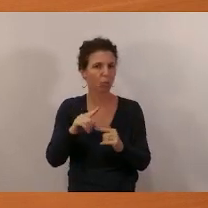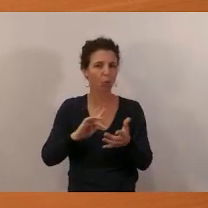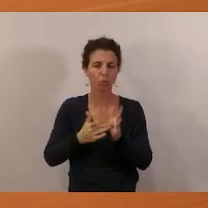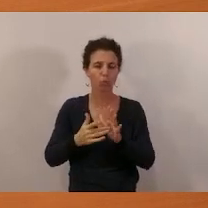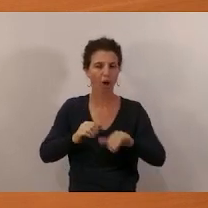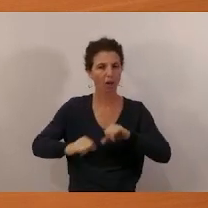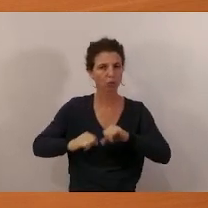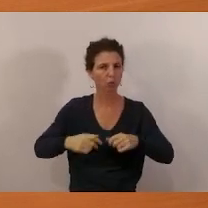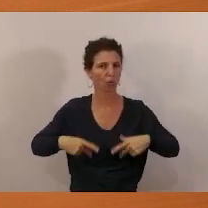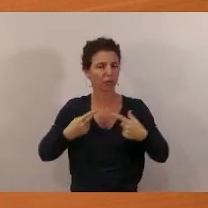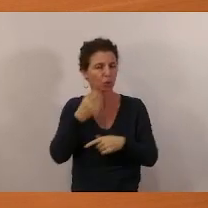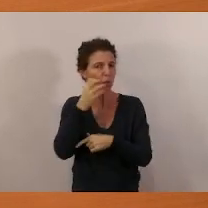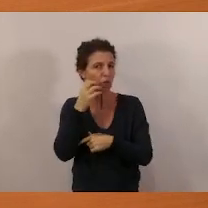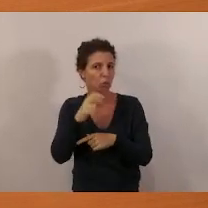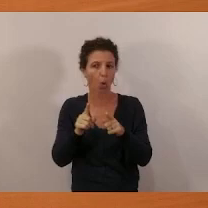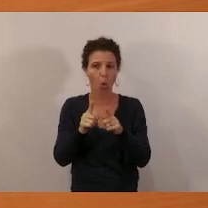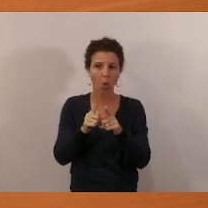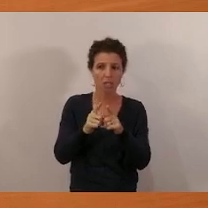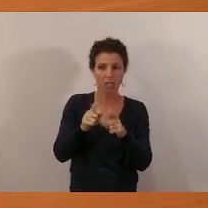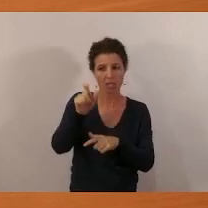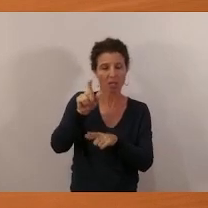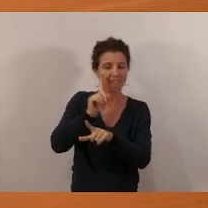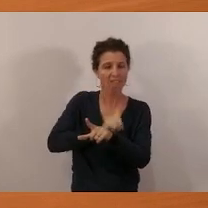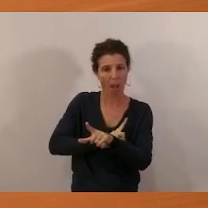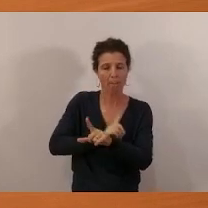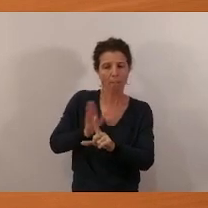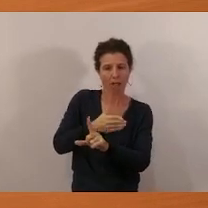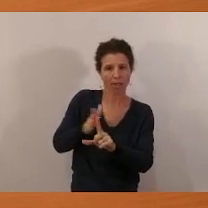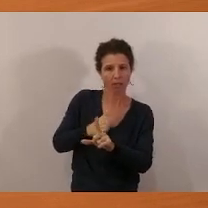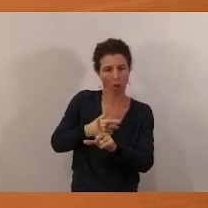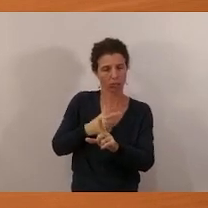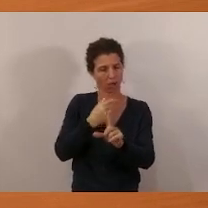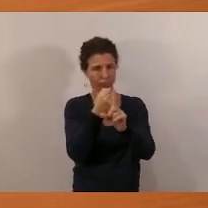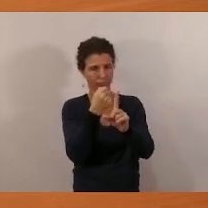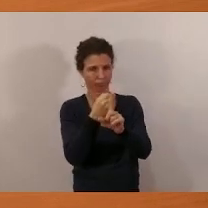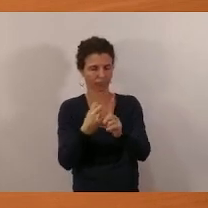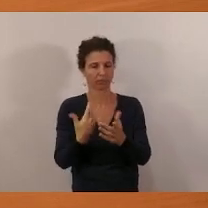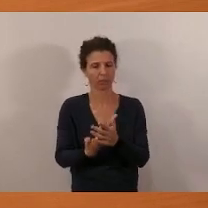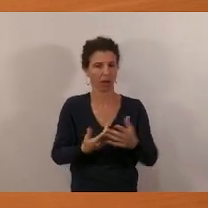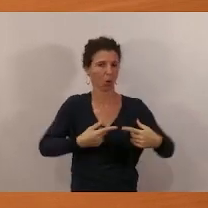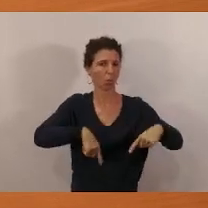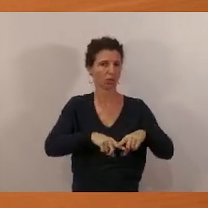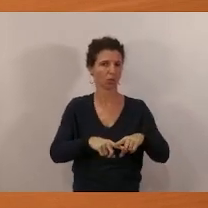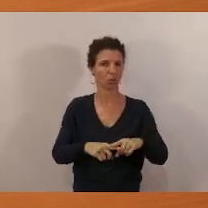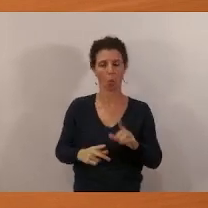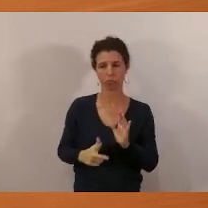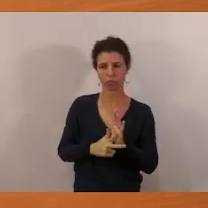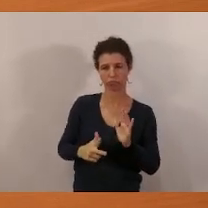et la maltraitance envers les femmes. Ce rapport a reçu un avis favorable de la Commission.